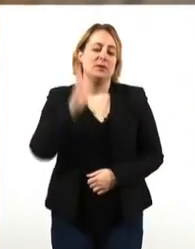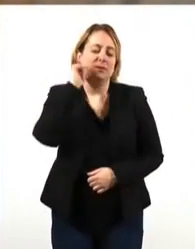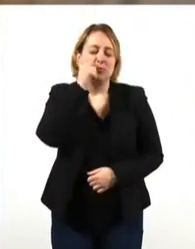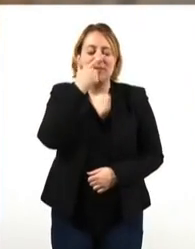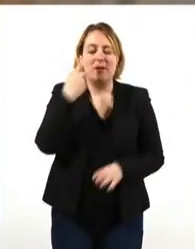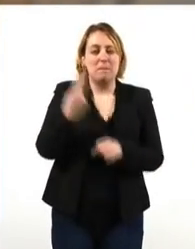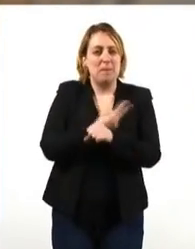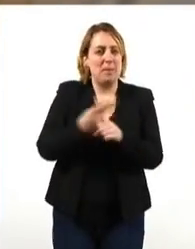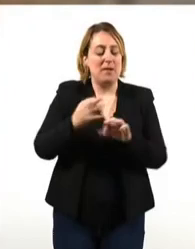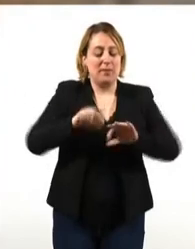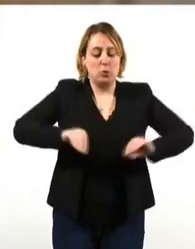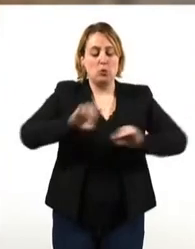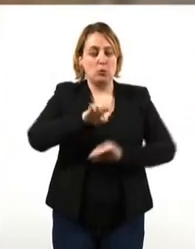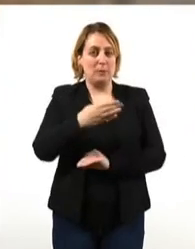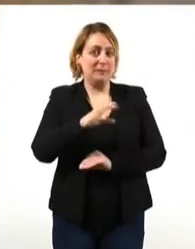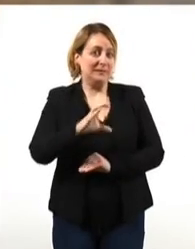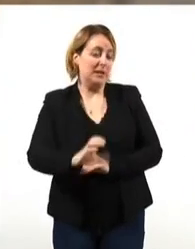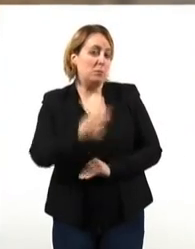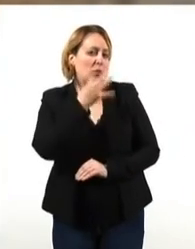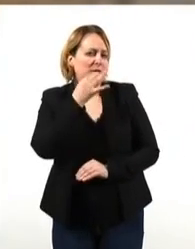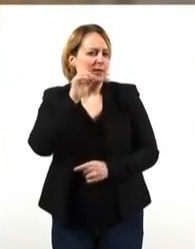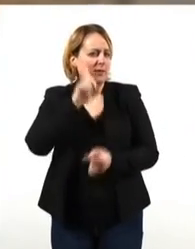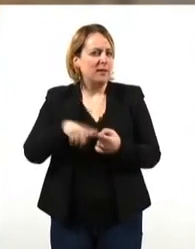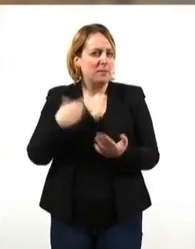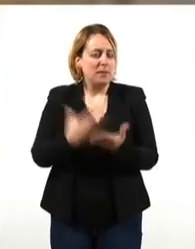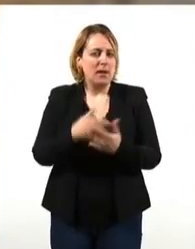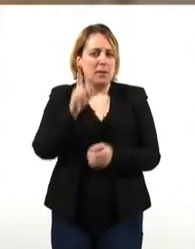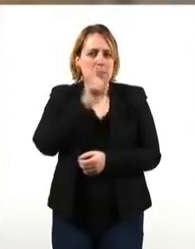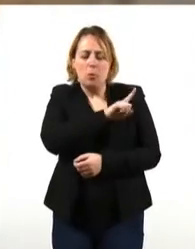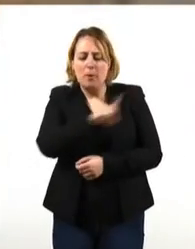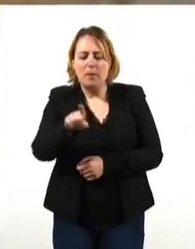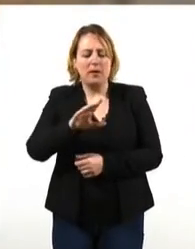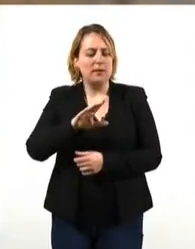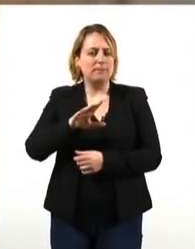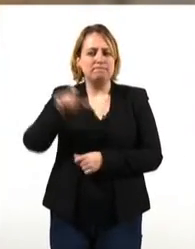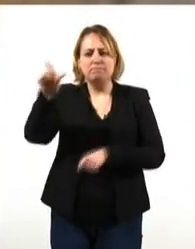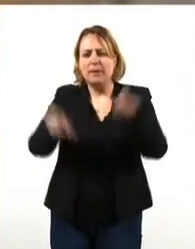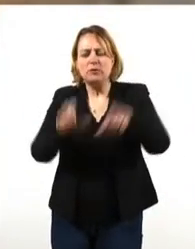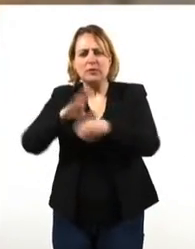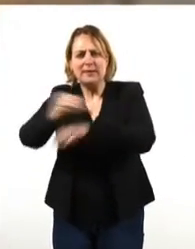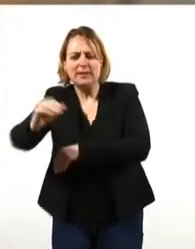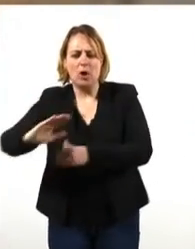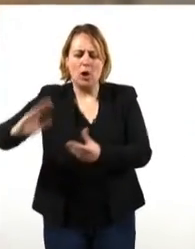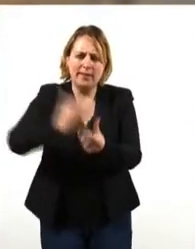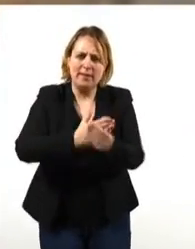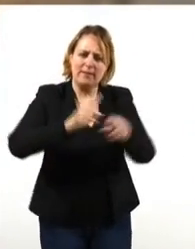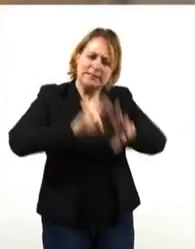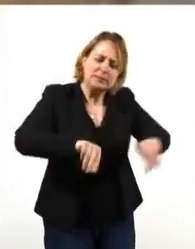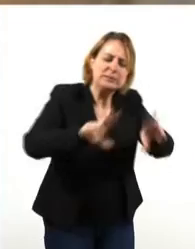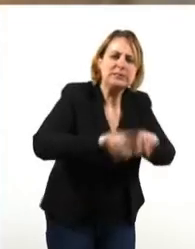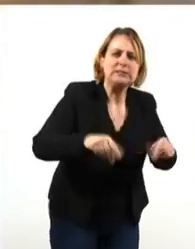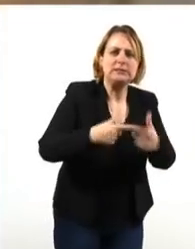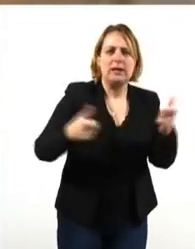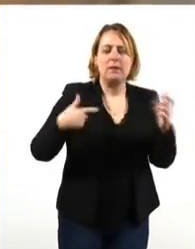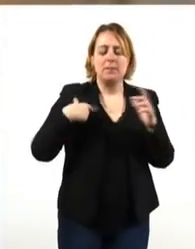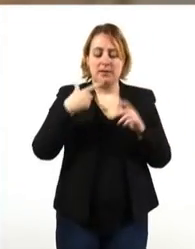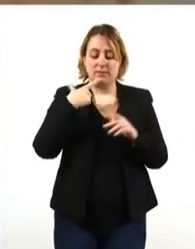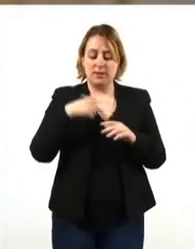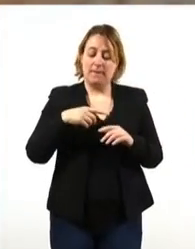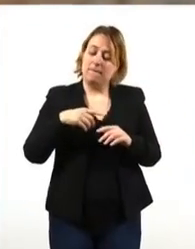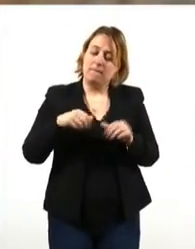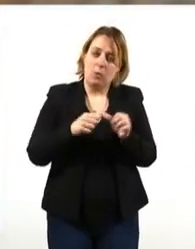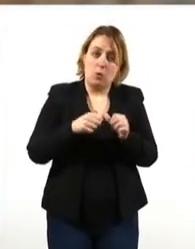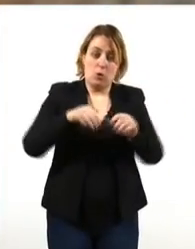place et faire peut-être des interventions, mais vraiment rendre des cours obligatoires